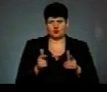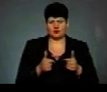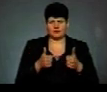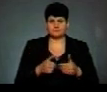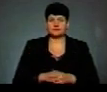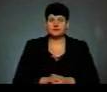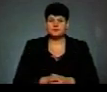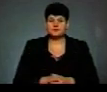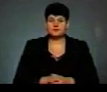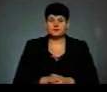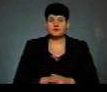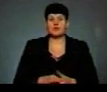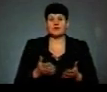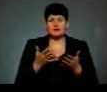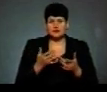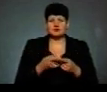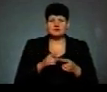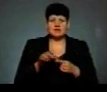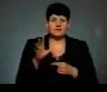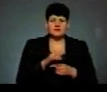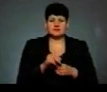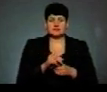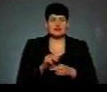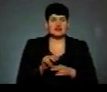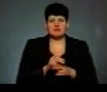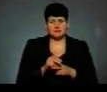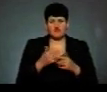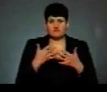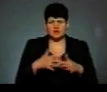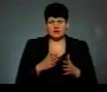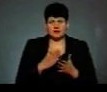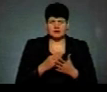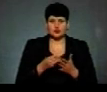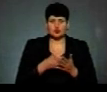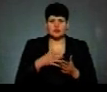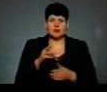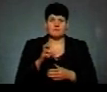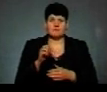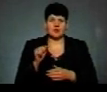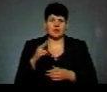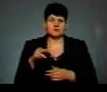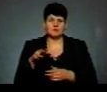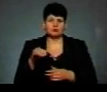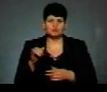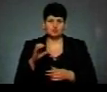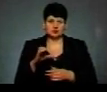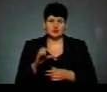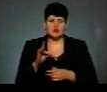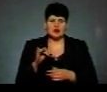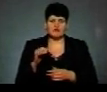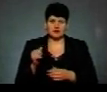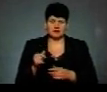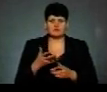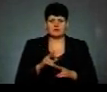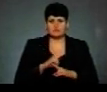підготовки. Але, звісно, все це не поправить втрату, яку ми маємо. І наша дорогоцінна Бадмус Рафіат, вона пішла з життя молодою, це